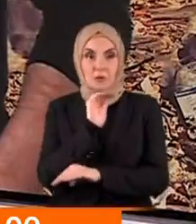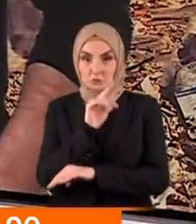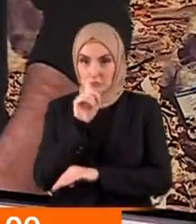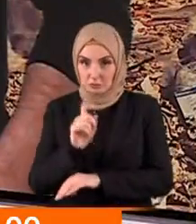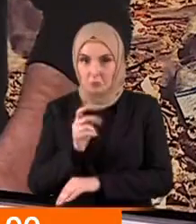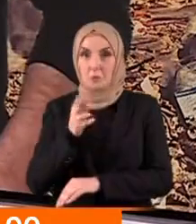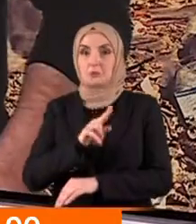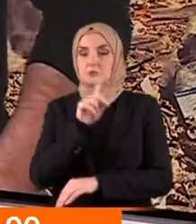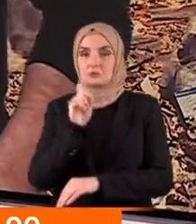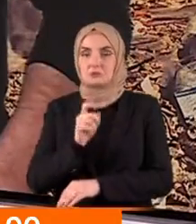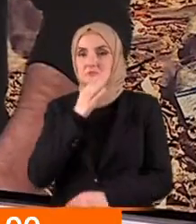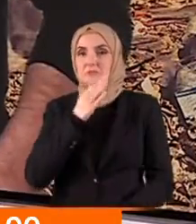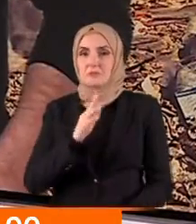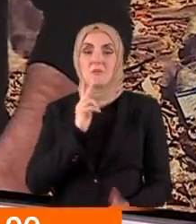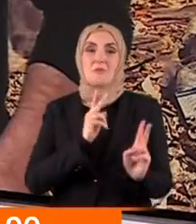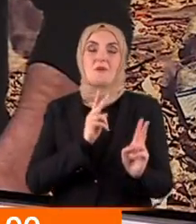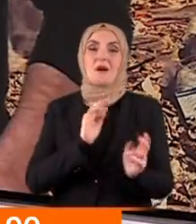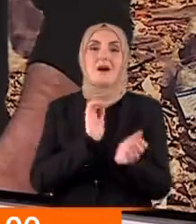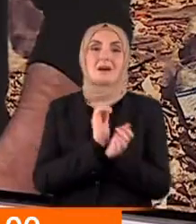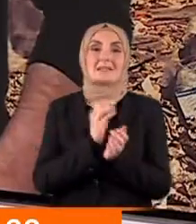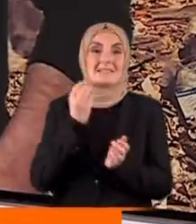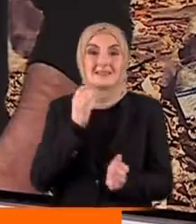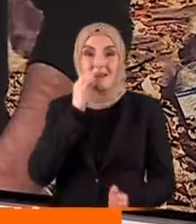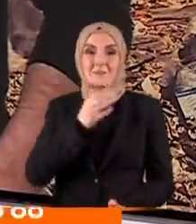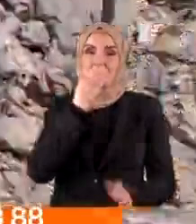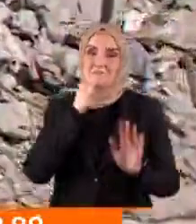ise ondan gelecek iyi bir haberi bekliyor.